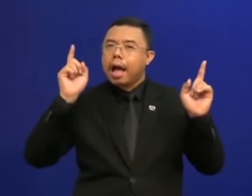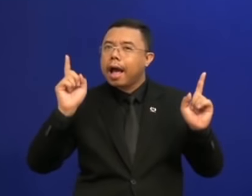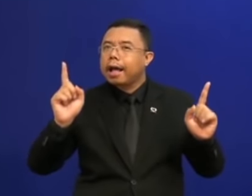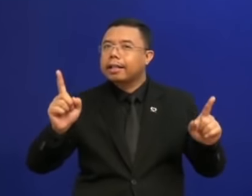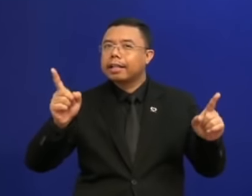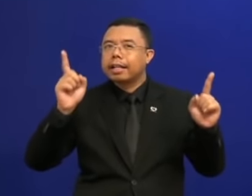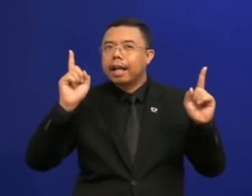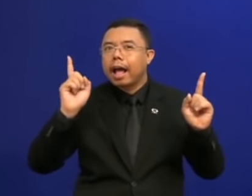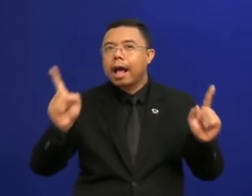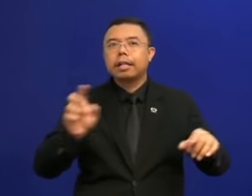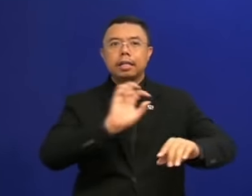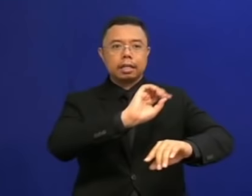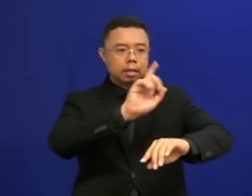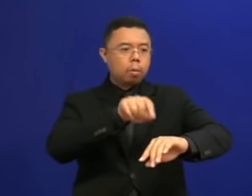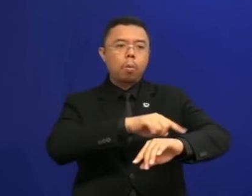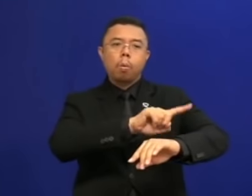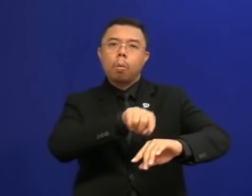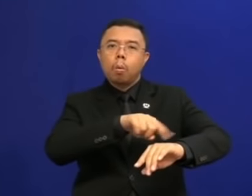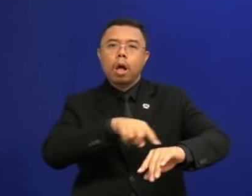waspada setiap saat.